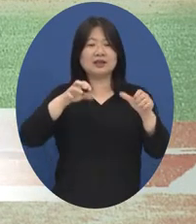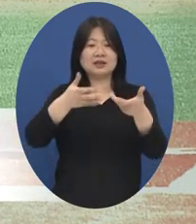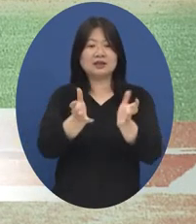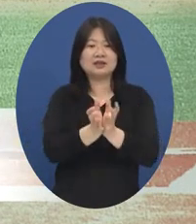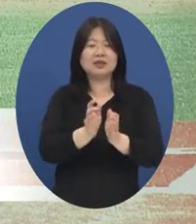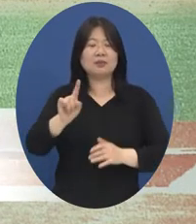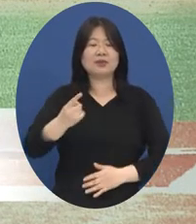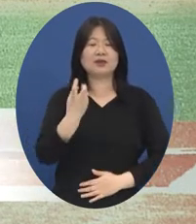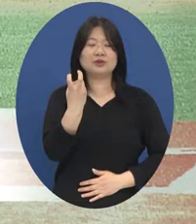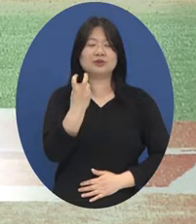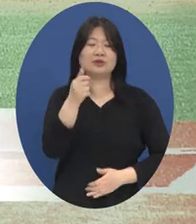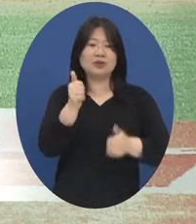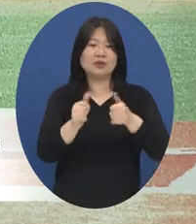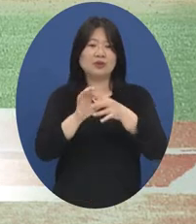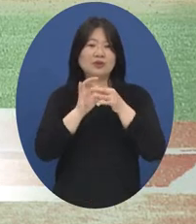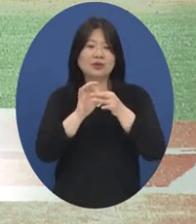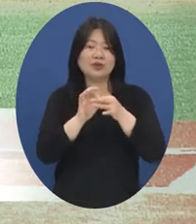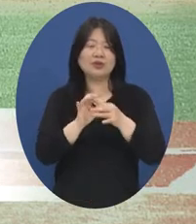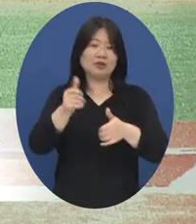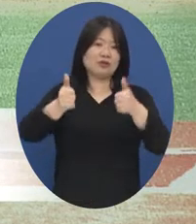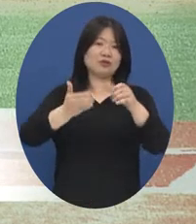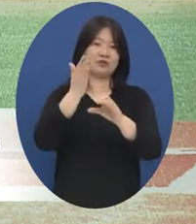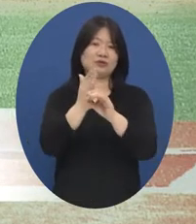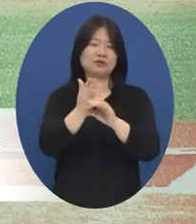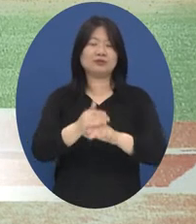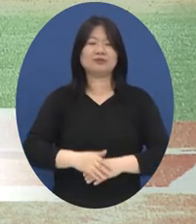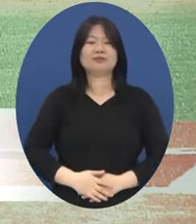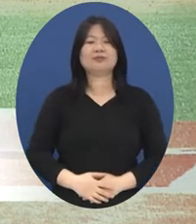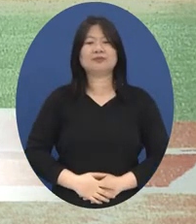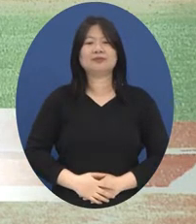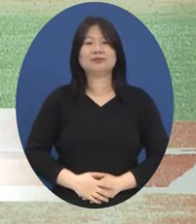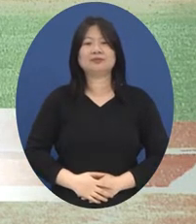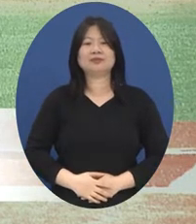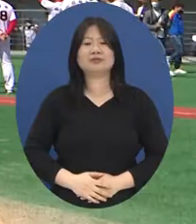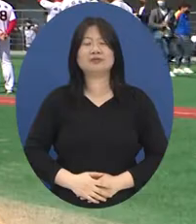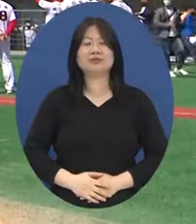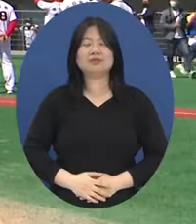팀이 120경기를 통해 자웅을 겨룹니다. 최창순 기자입니다.